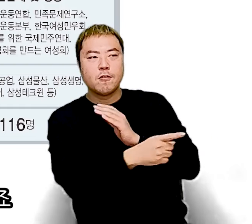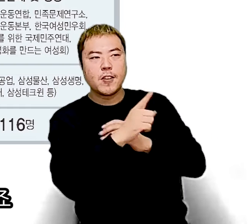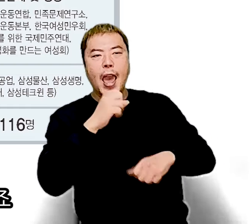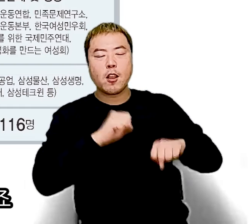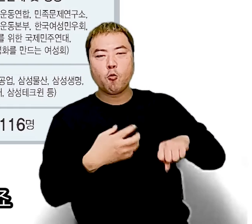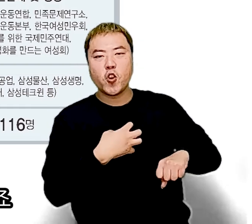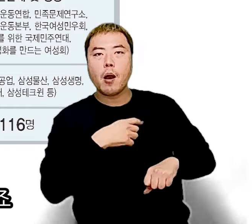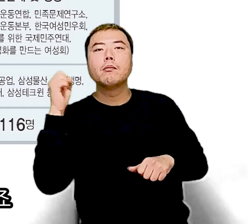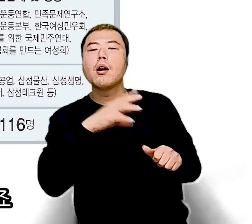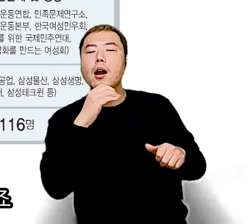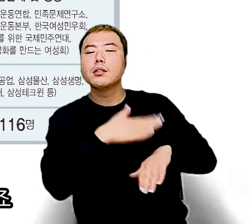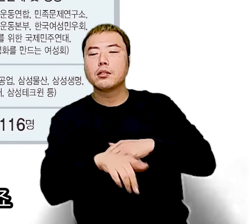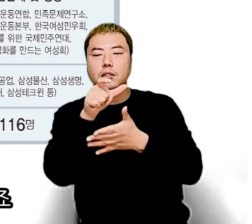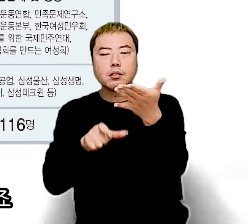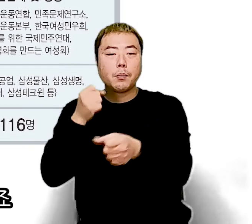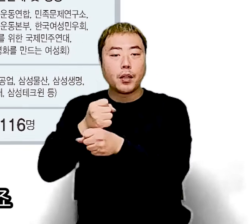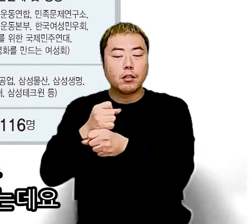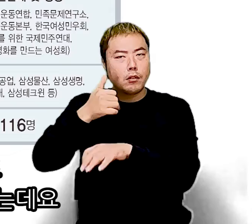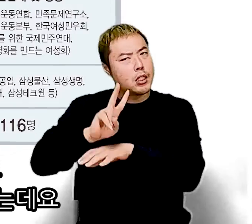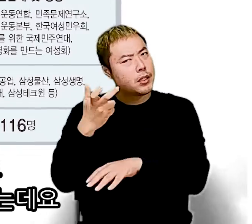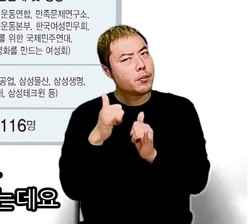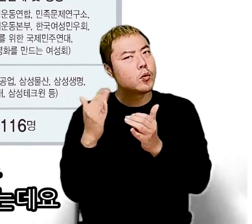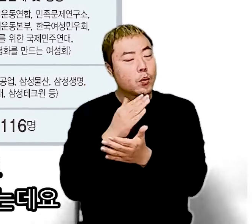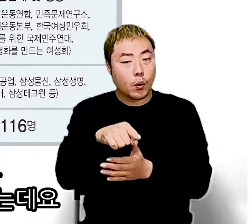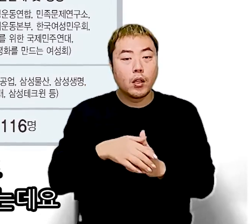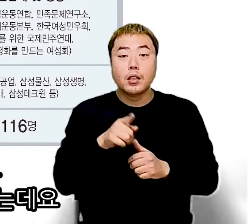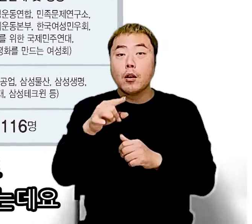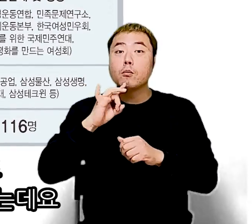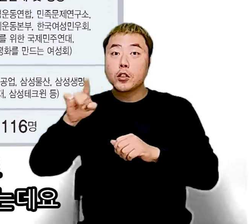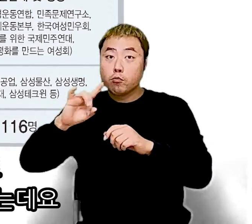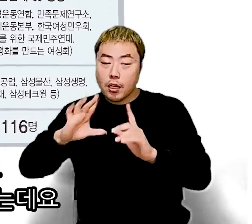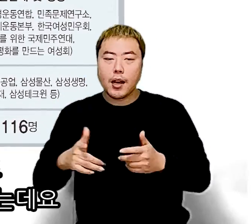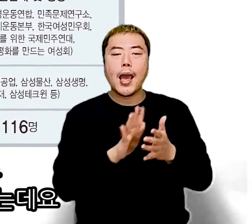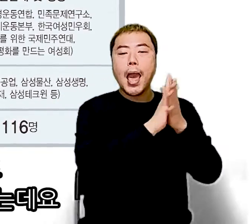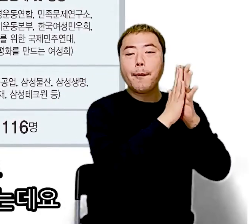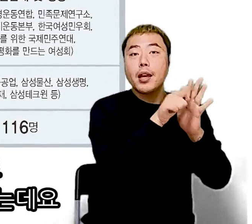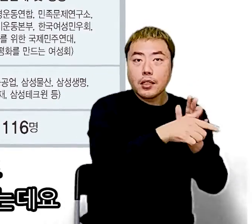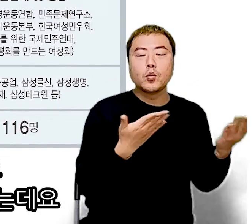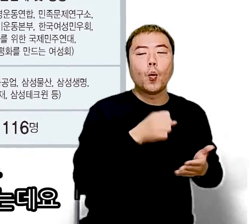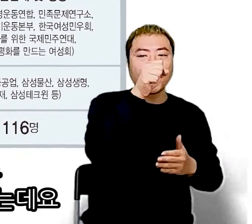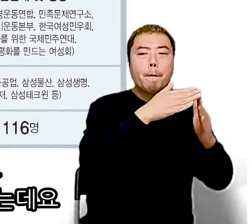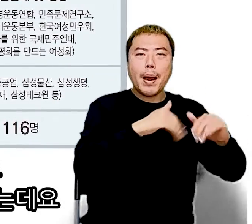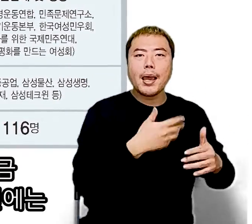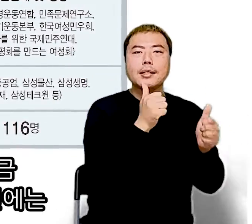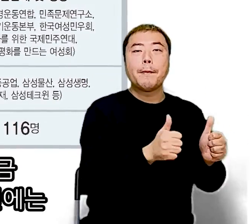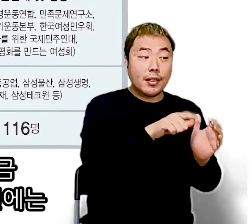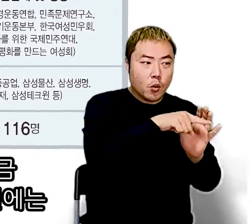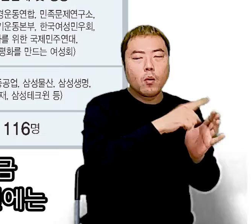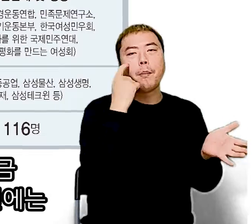직원 270명의 후원 내역이었죠. 비슷한 자료가 에버랜드 노조 파괴 재판에도